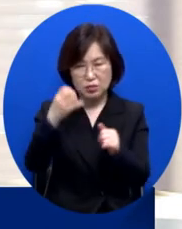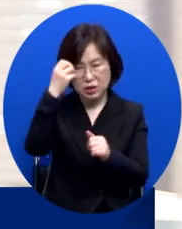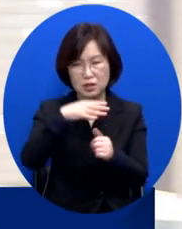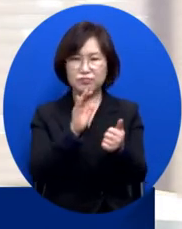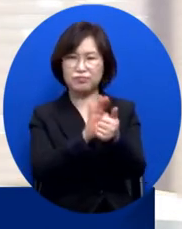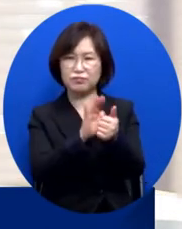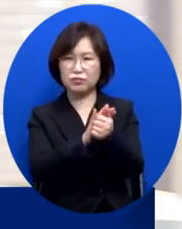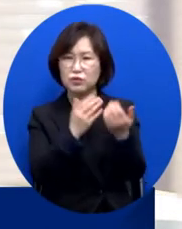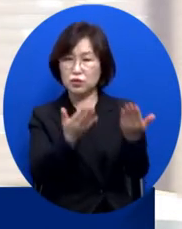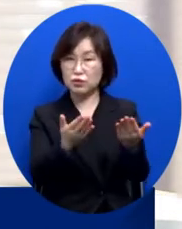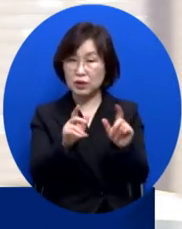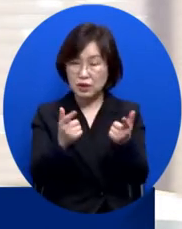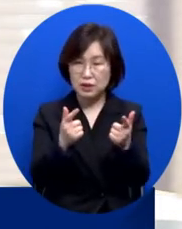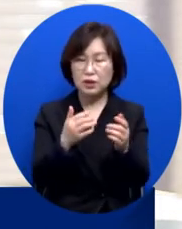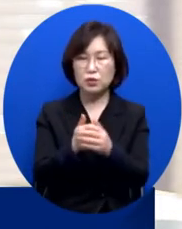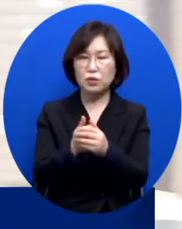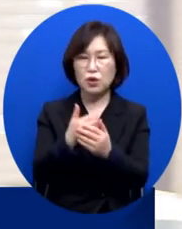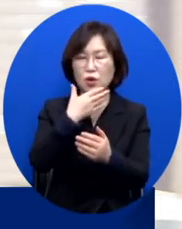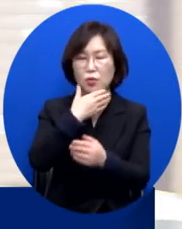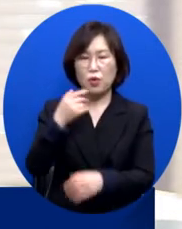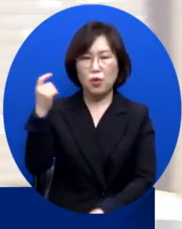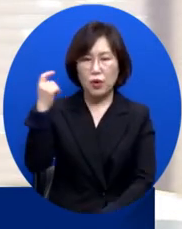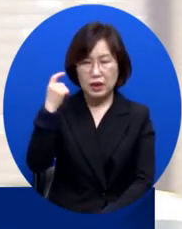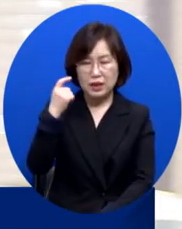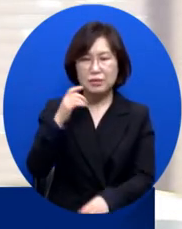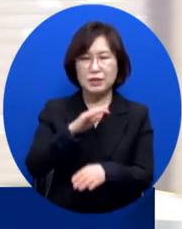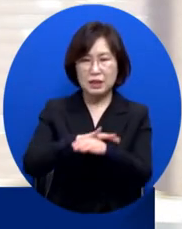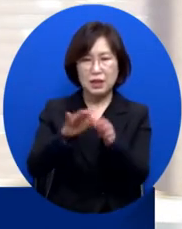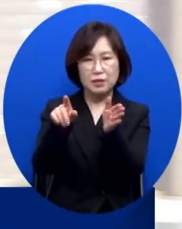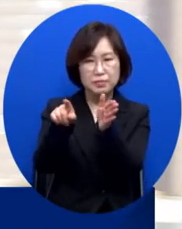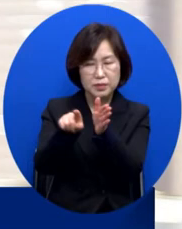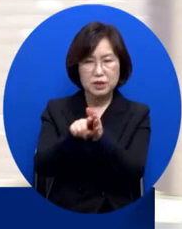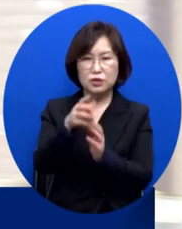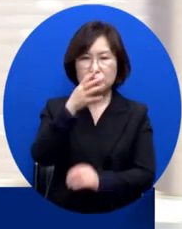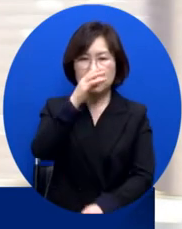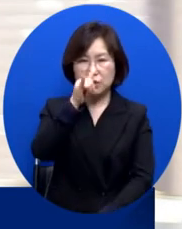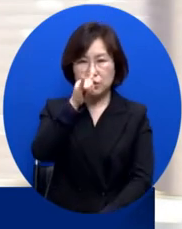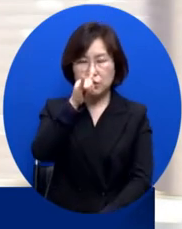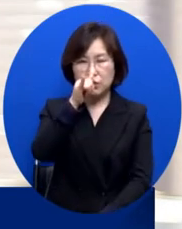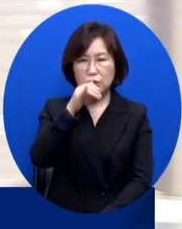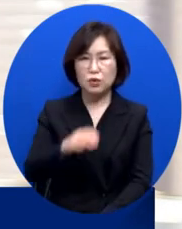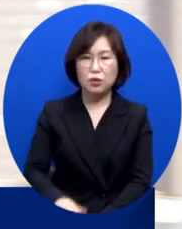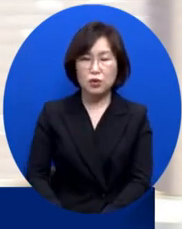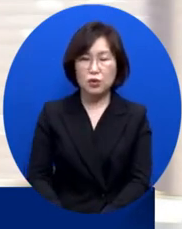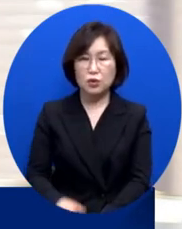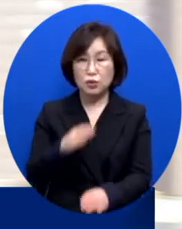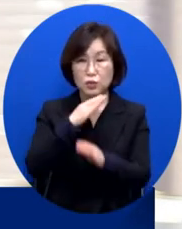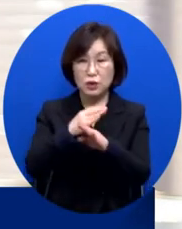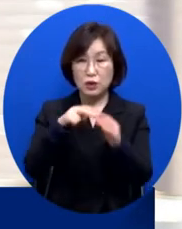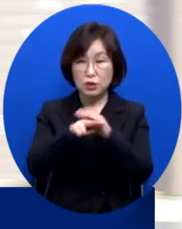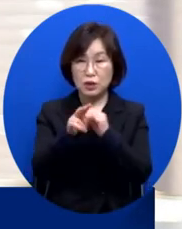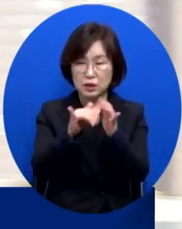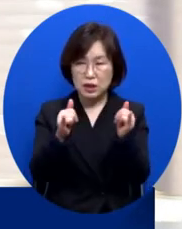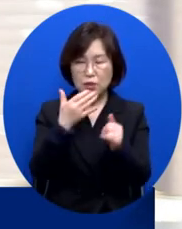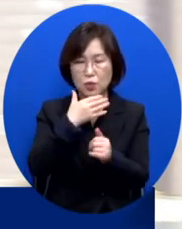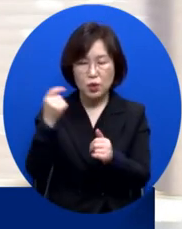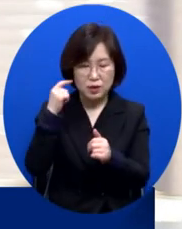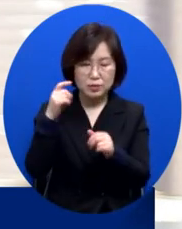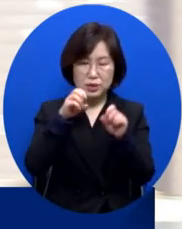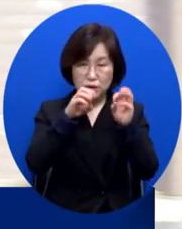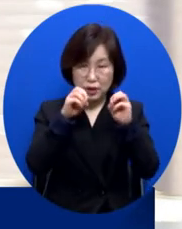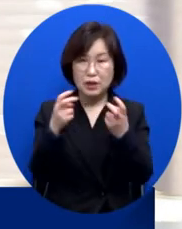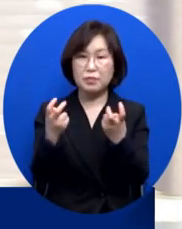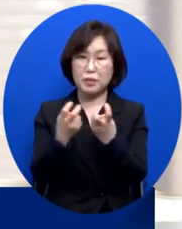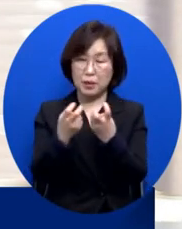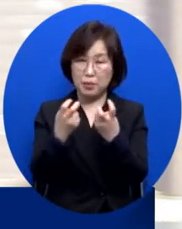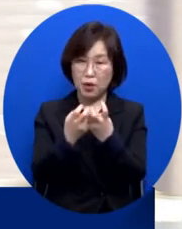아니라 그들이 복음으로 잘 정착할 수 있는 것. 이제 이들에게 어떻게 복음을 전할지, 이들을